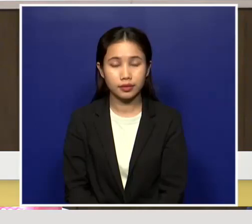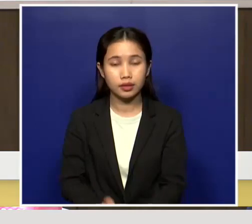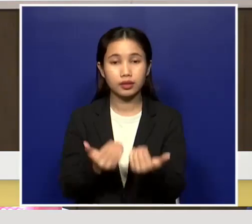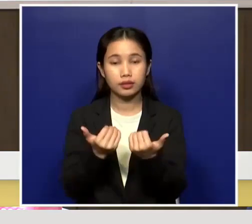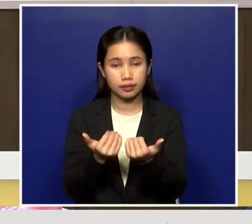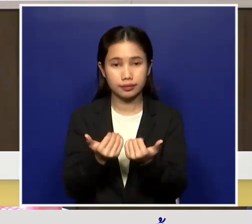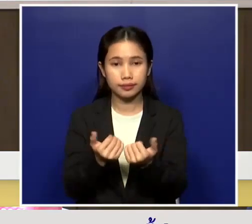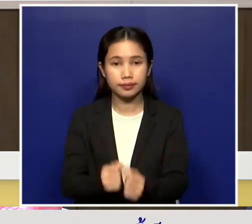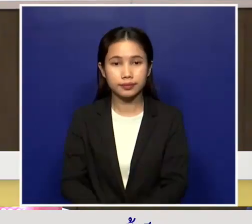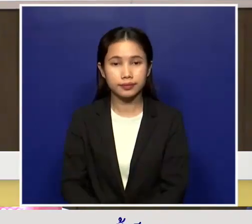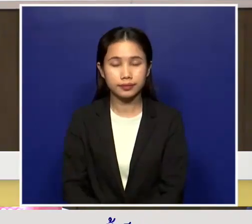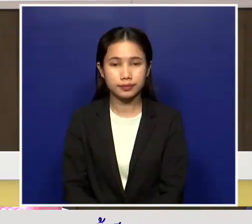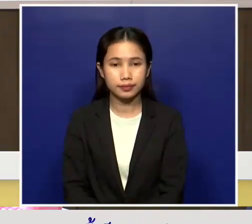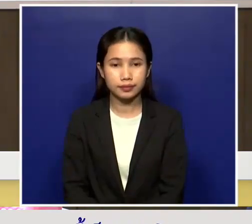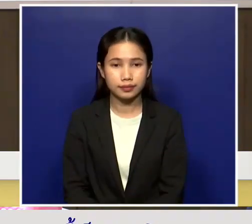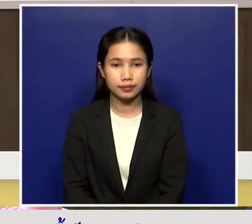า